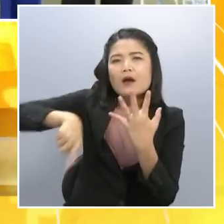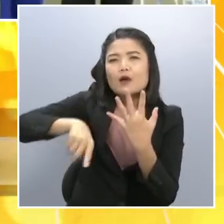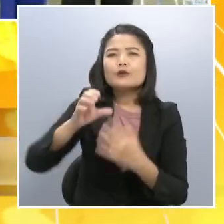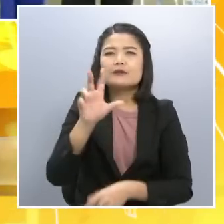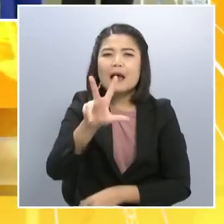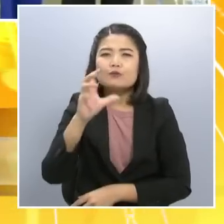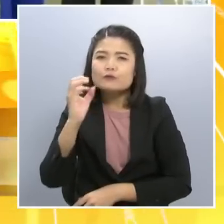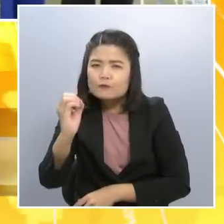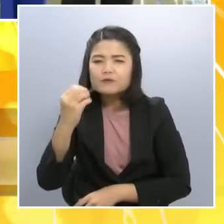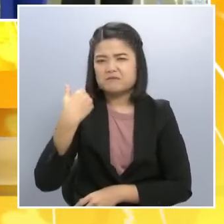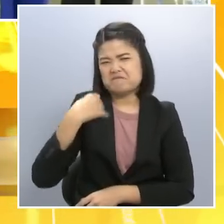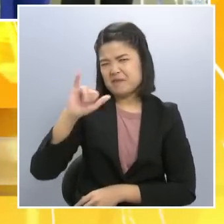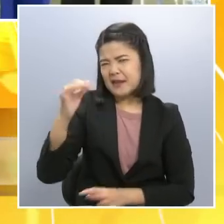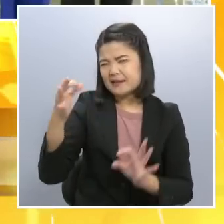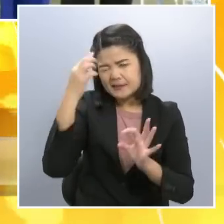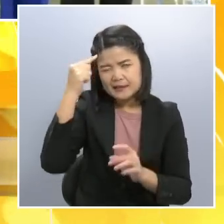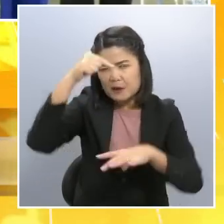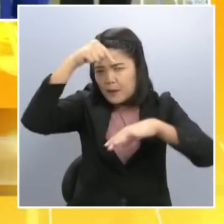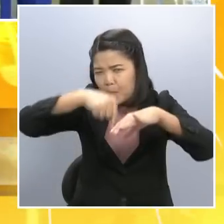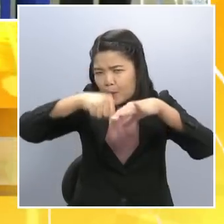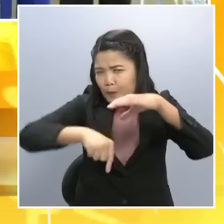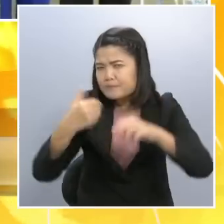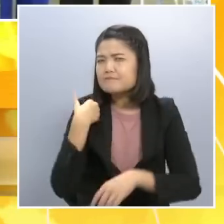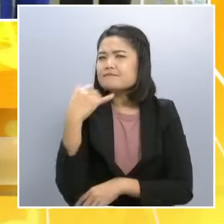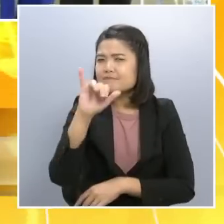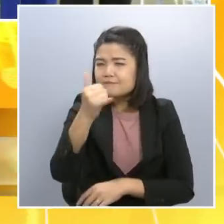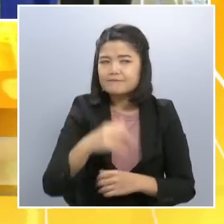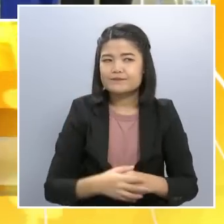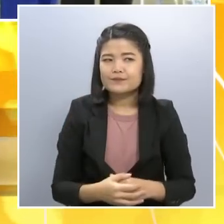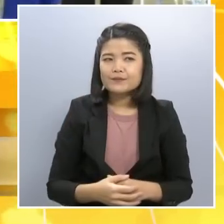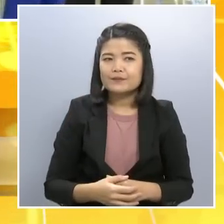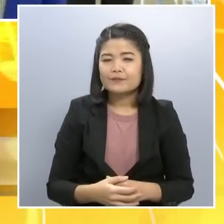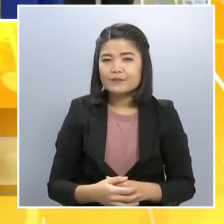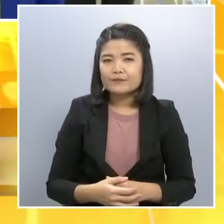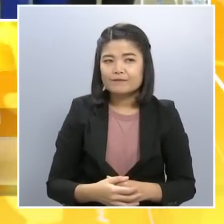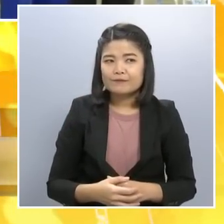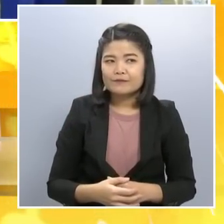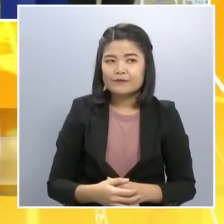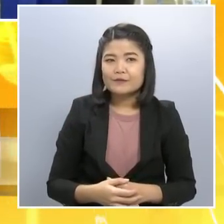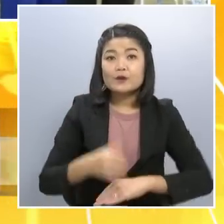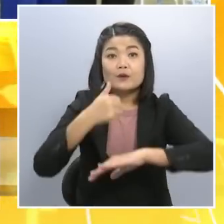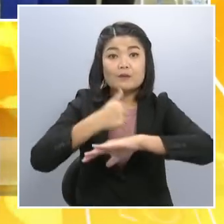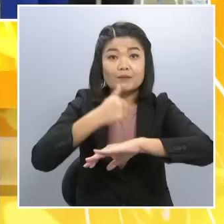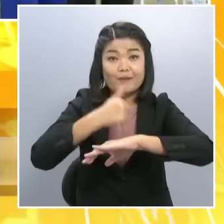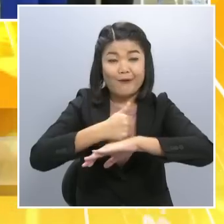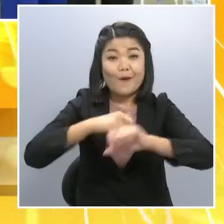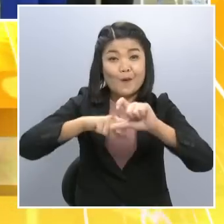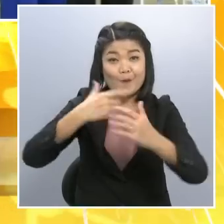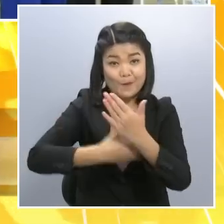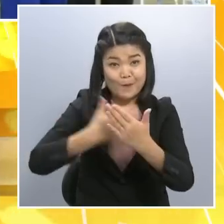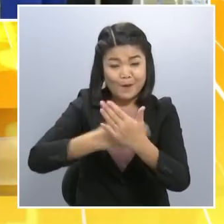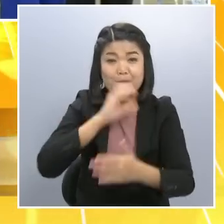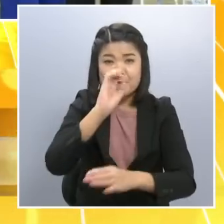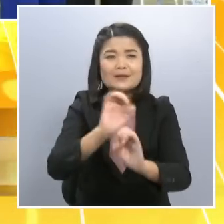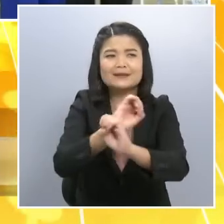อาจจะเป็นคนคิดผมคิดลึกกว่านั้นอีกท่านผู้ชมท่านพันโทหนุนยืนยันผมก็ต้องยืนยันอย่างนั้นแต่มันเป็นปริศนาตัว